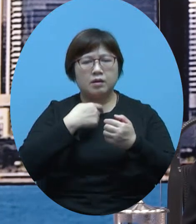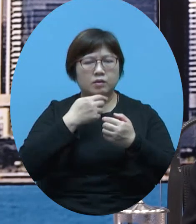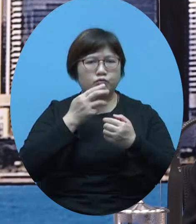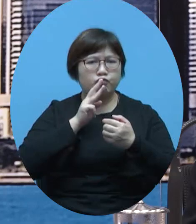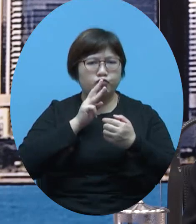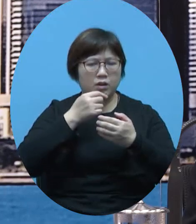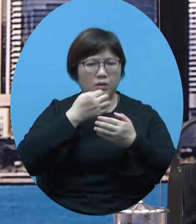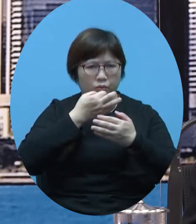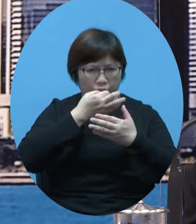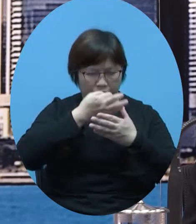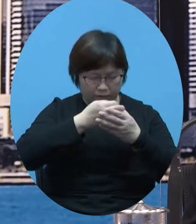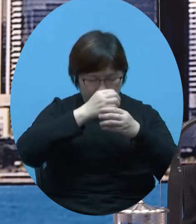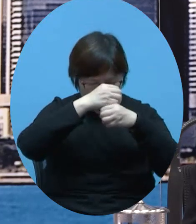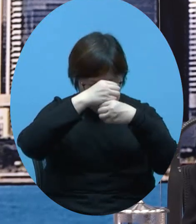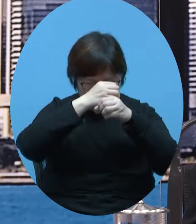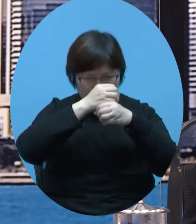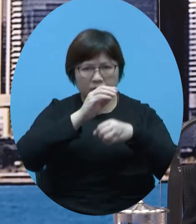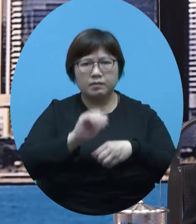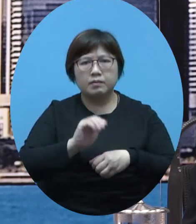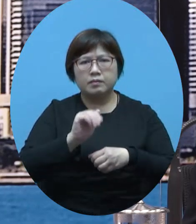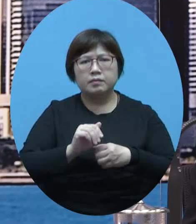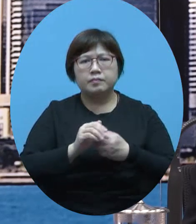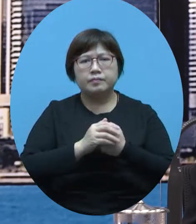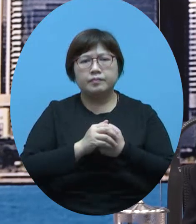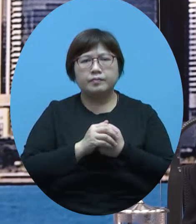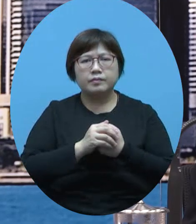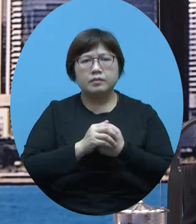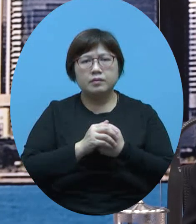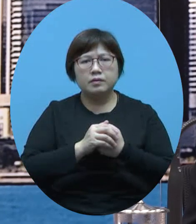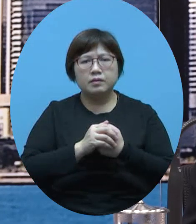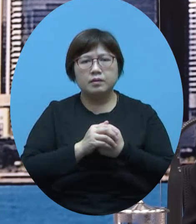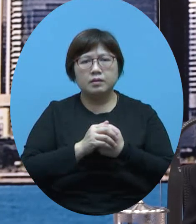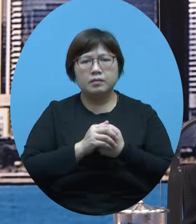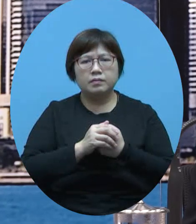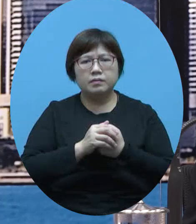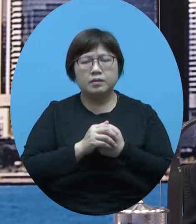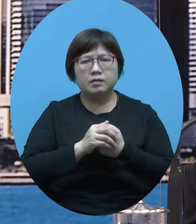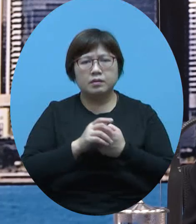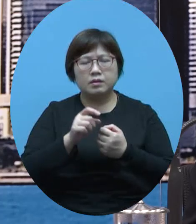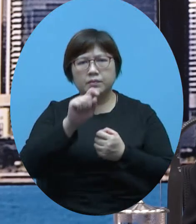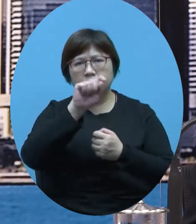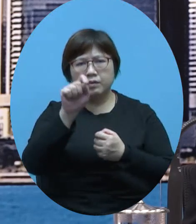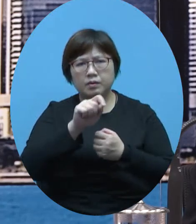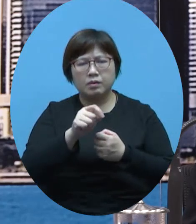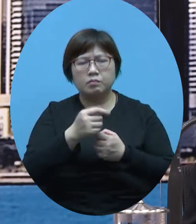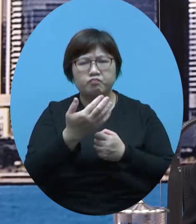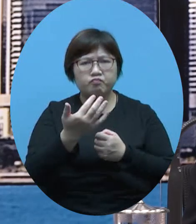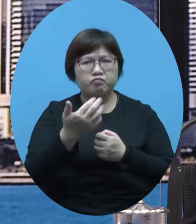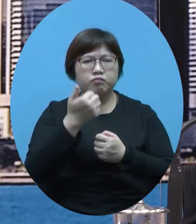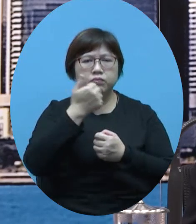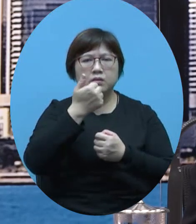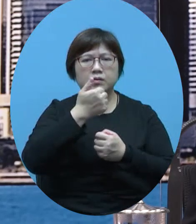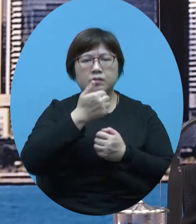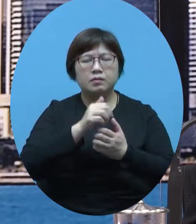檢測啦嚇、啊。雖然咁講咧，其實而家咧就係、是、嗰、那個 不分比咧都係相當之好嘅。我哋咧就